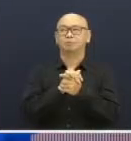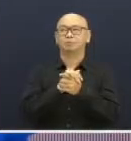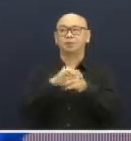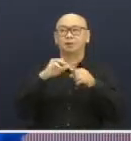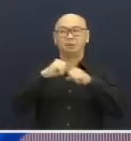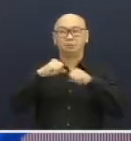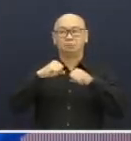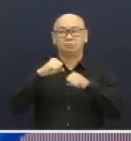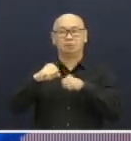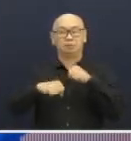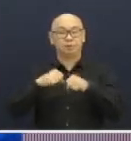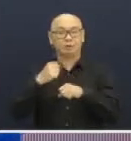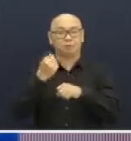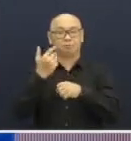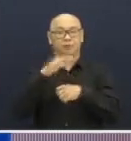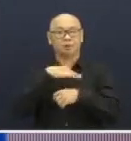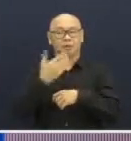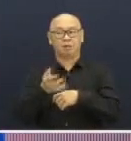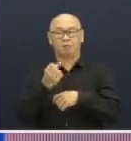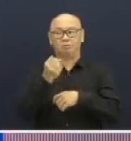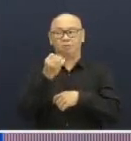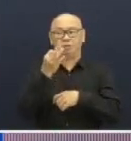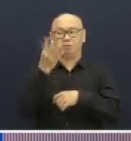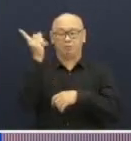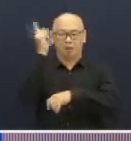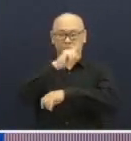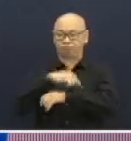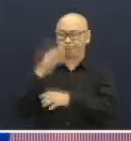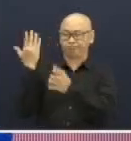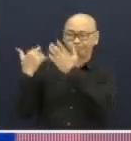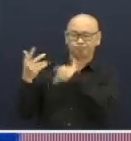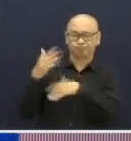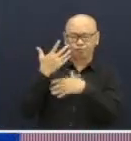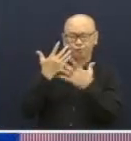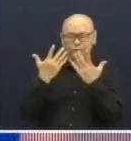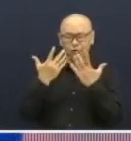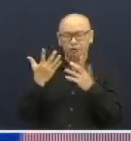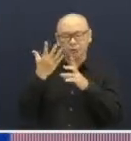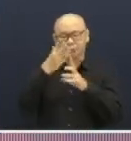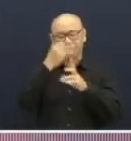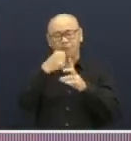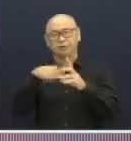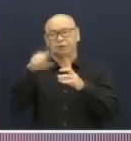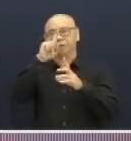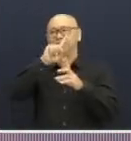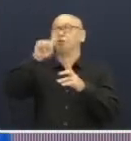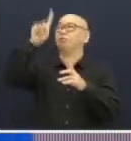kita yang meninggal beberapa hari yang lalu. Semoga beliau husnul khotimah dan keluarga diberi kesehatan.